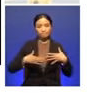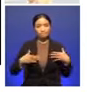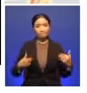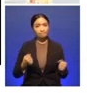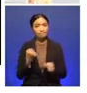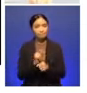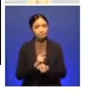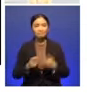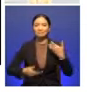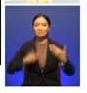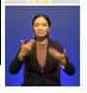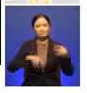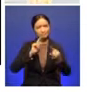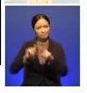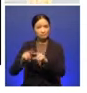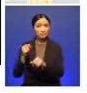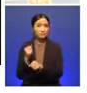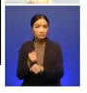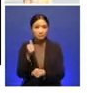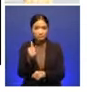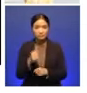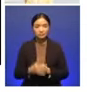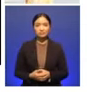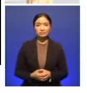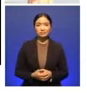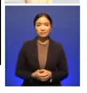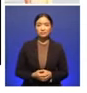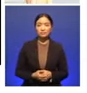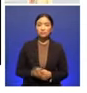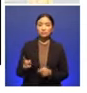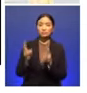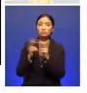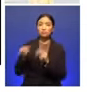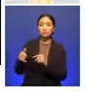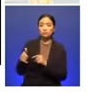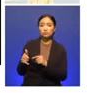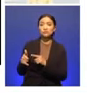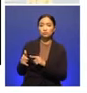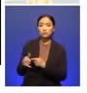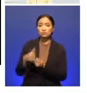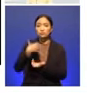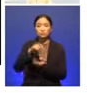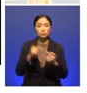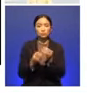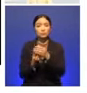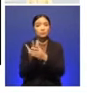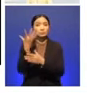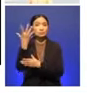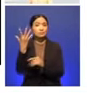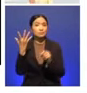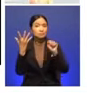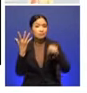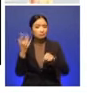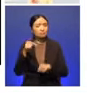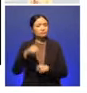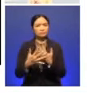มันทำกิจกรรมได้หลายอย่างนะคะเมื่อกี้นี้คุณกระลอกนะคะก็ได้พูดเรื่องต้นไม้นะคะซึ่งก็